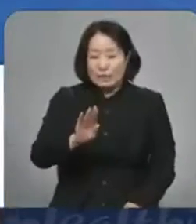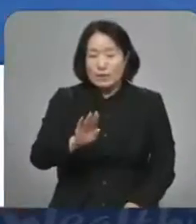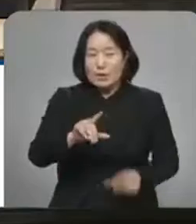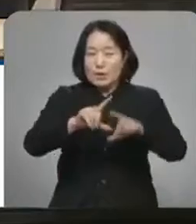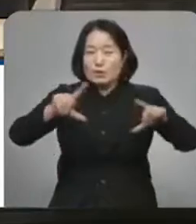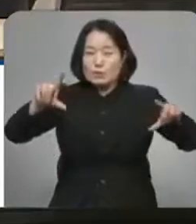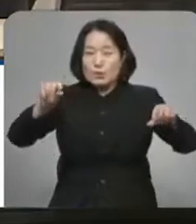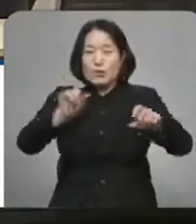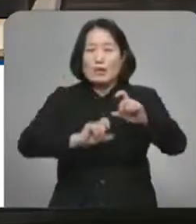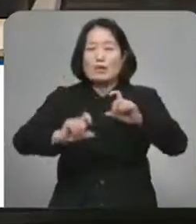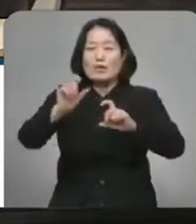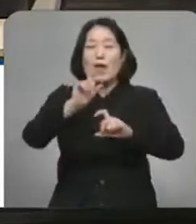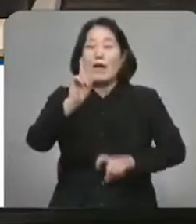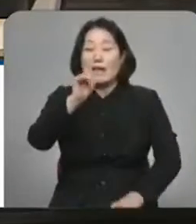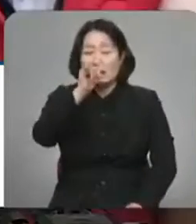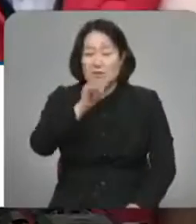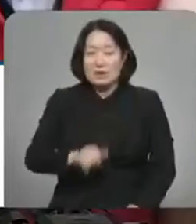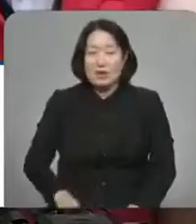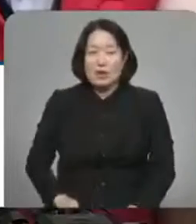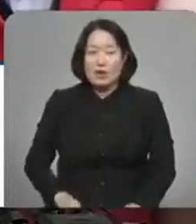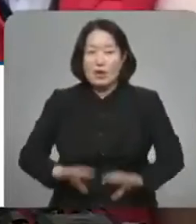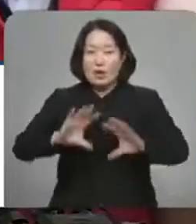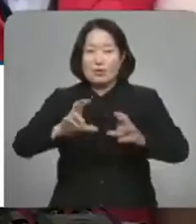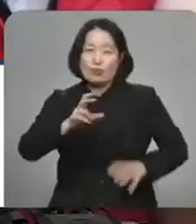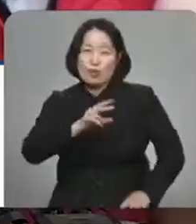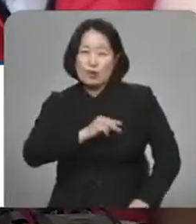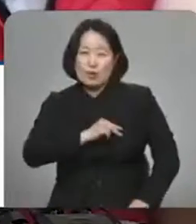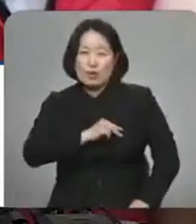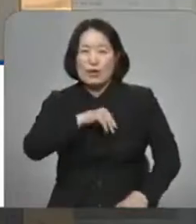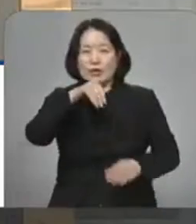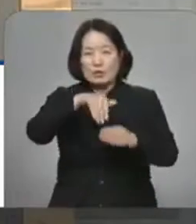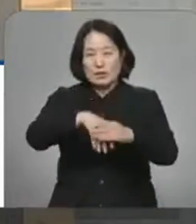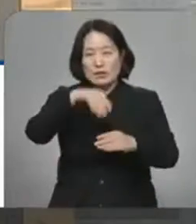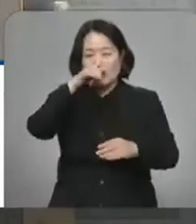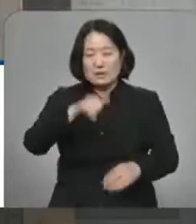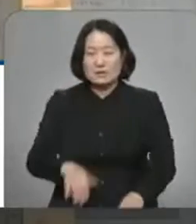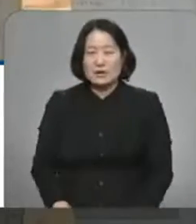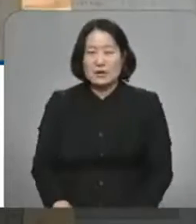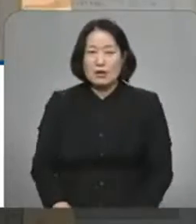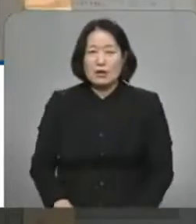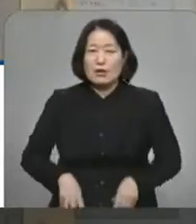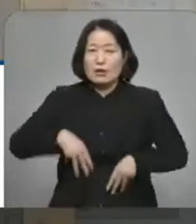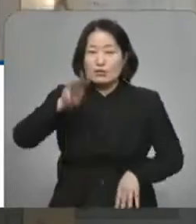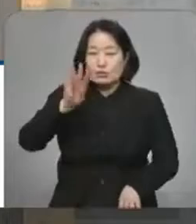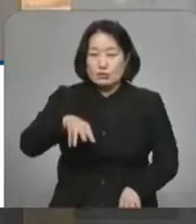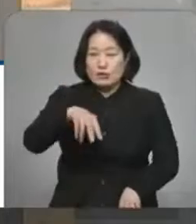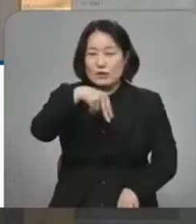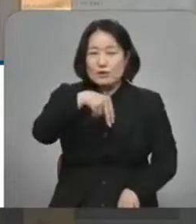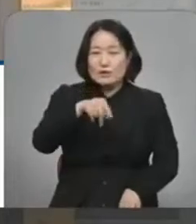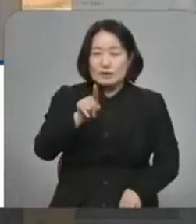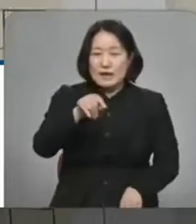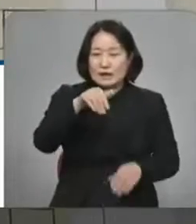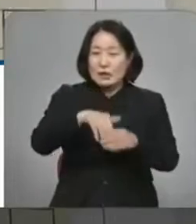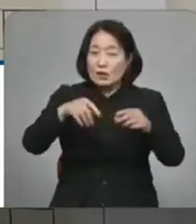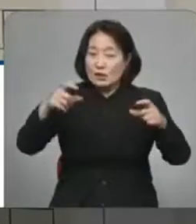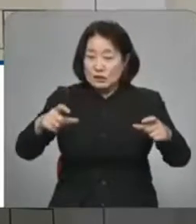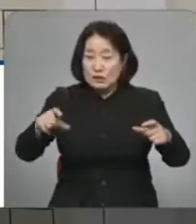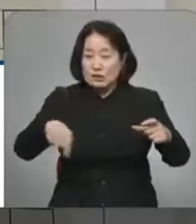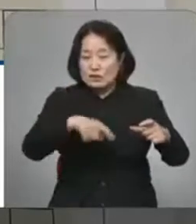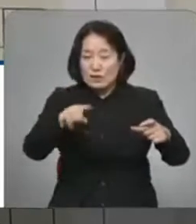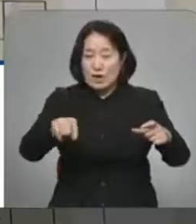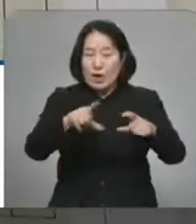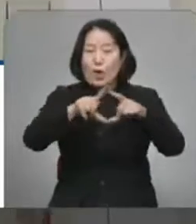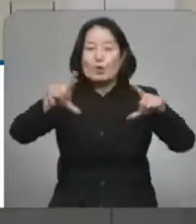한장더 봣습니다 바로 국회의원 보궐선거 때문입니다 이에 반해 추천 시원 4선거구 유권자들에게 n